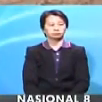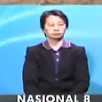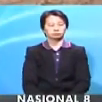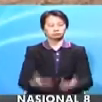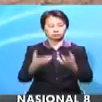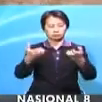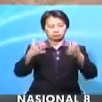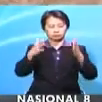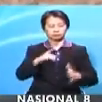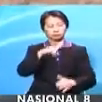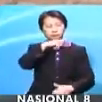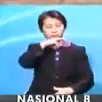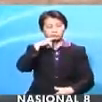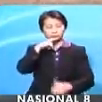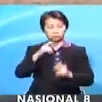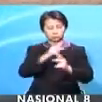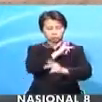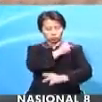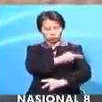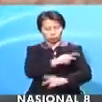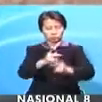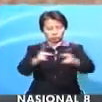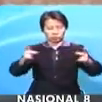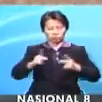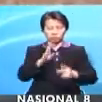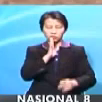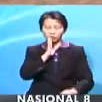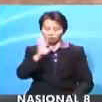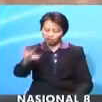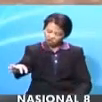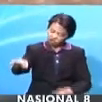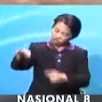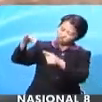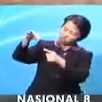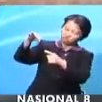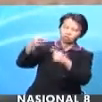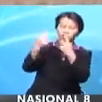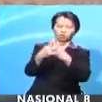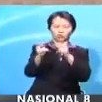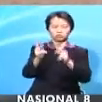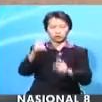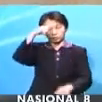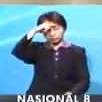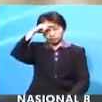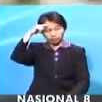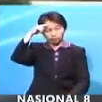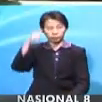Rusia yang menguasai kawasan itu mendakwa menemui alat menyerupai kotak hitam